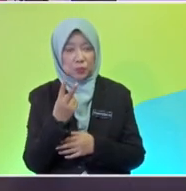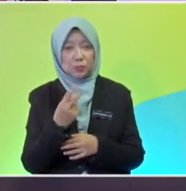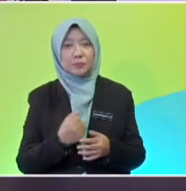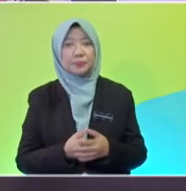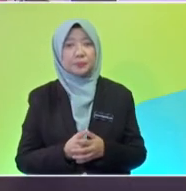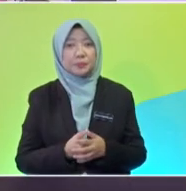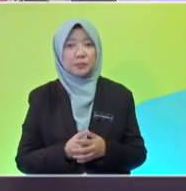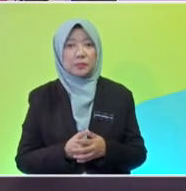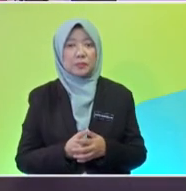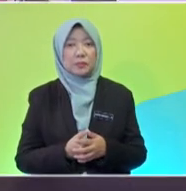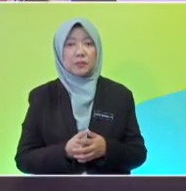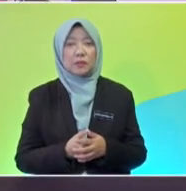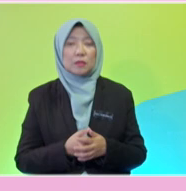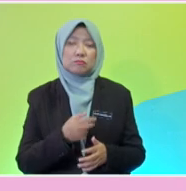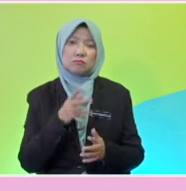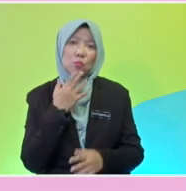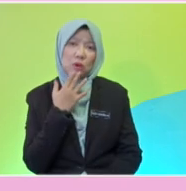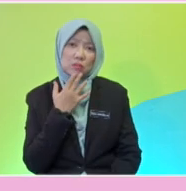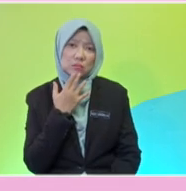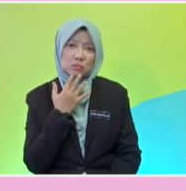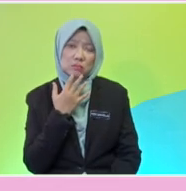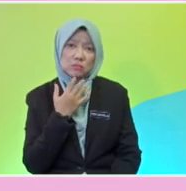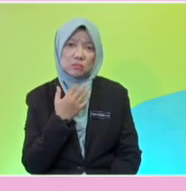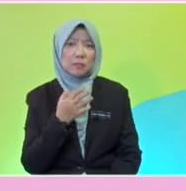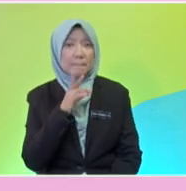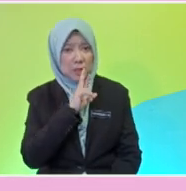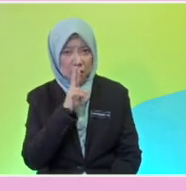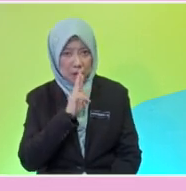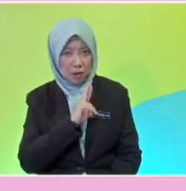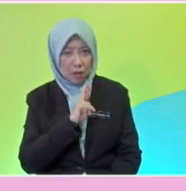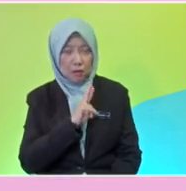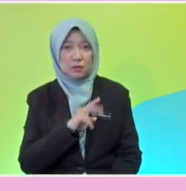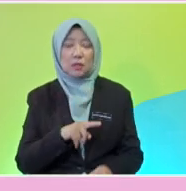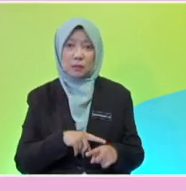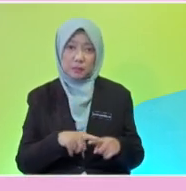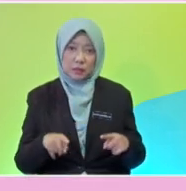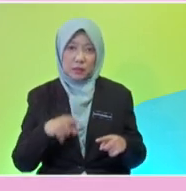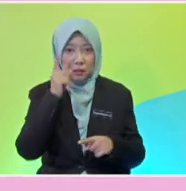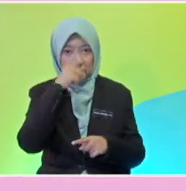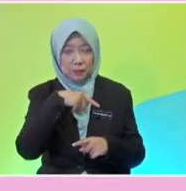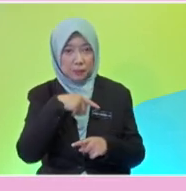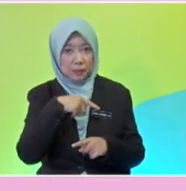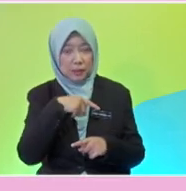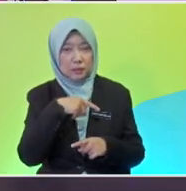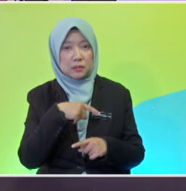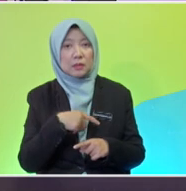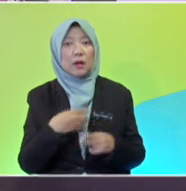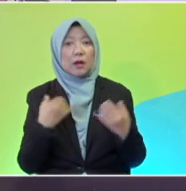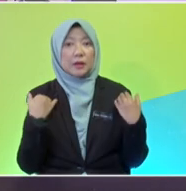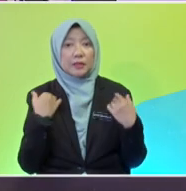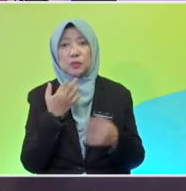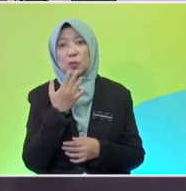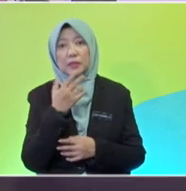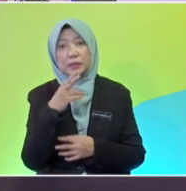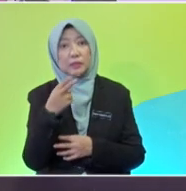bahan pewarna kalau kita lihat mari itu berwarna merah tetapi di depan Mira bahan pewarna itu berwarna hijau